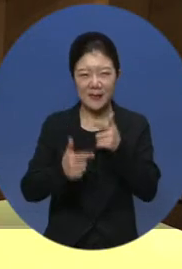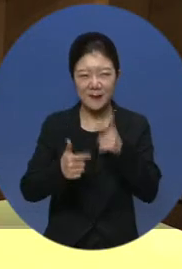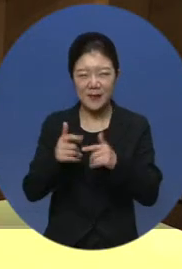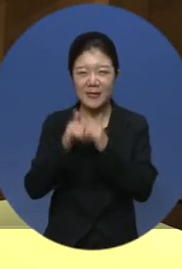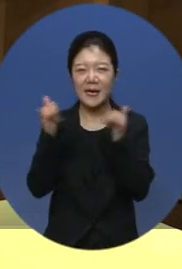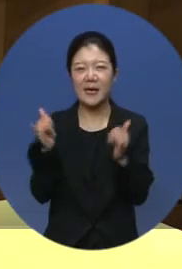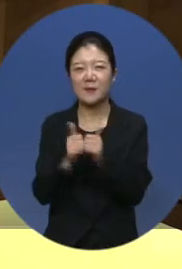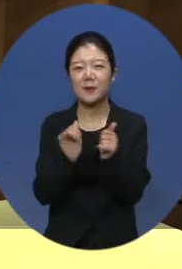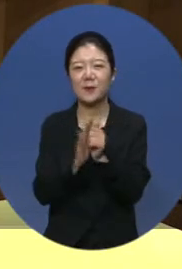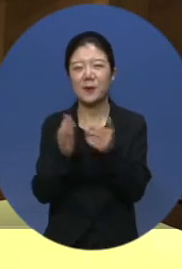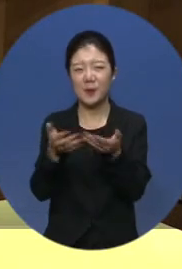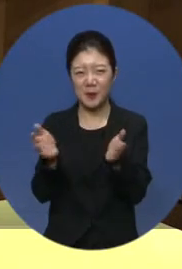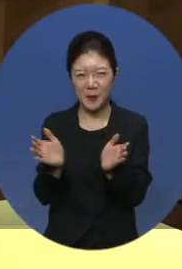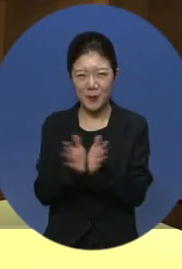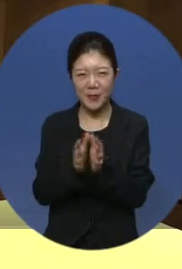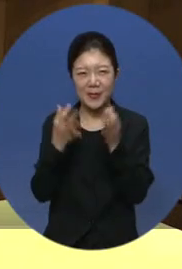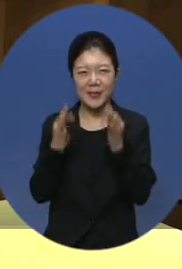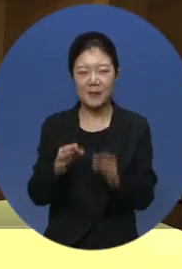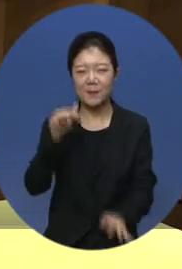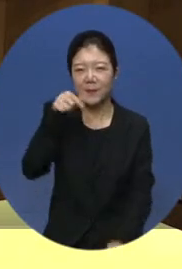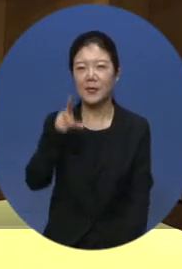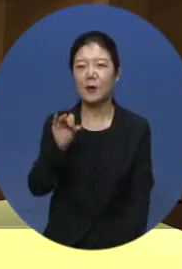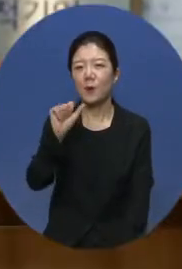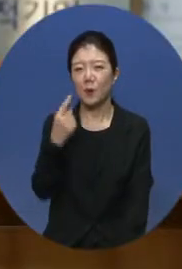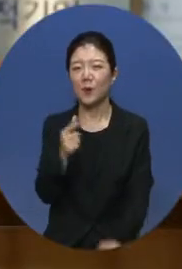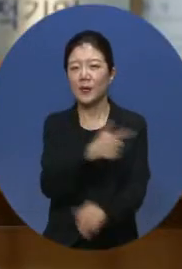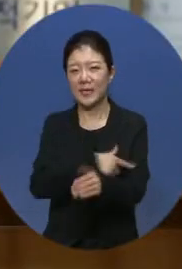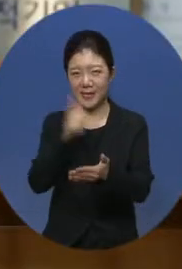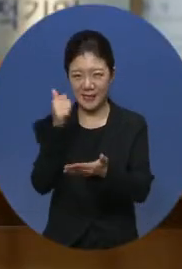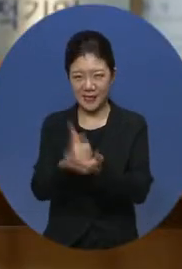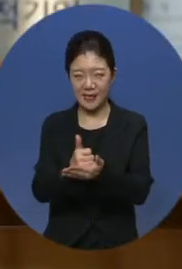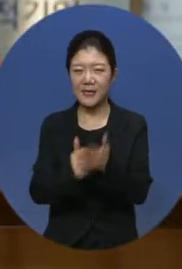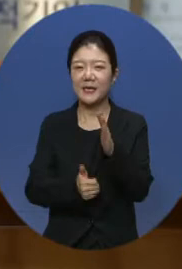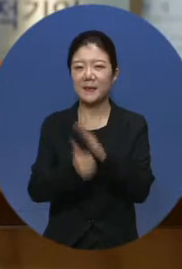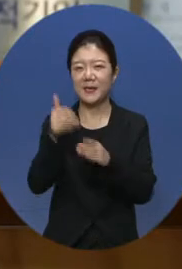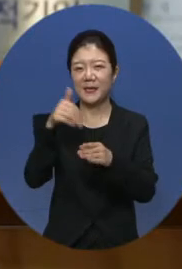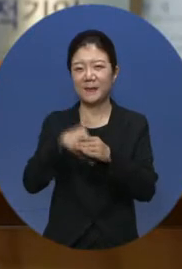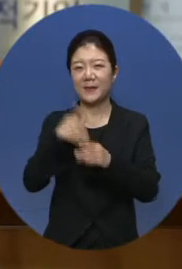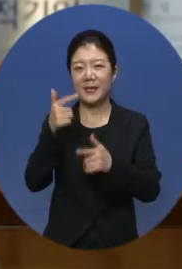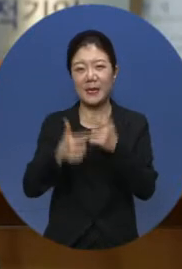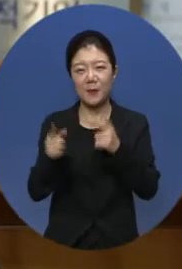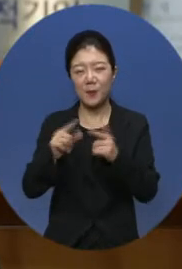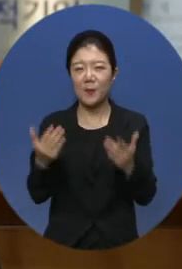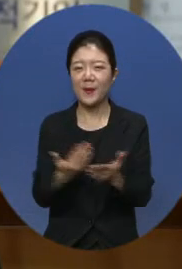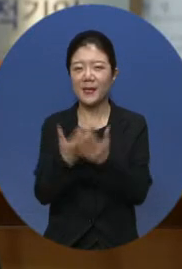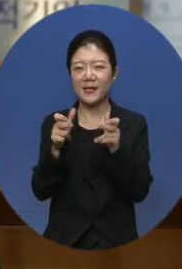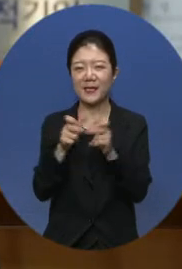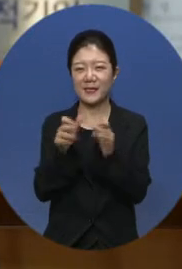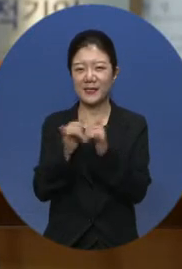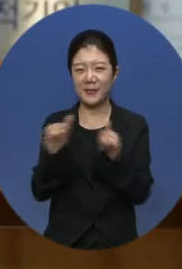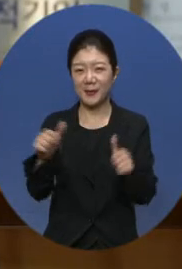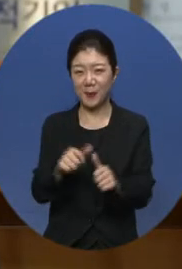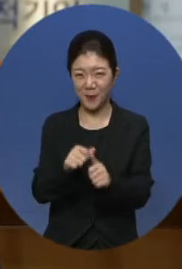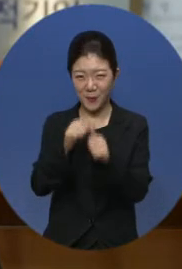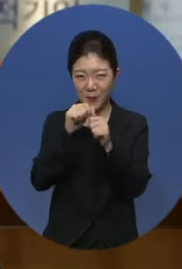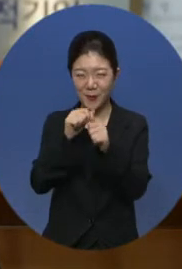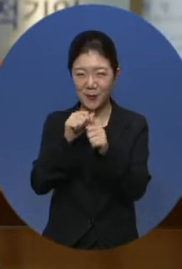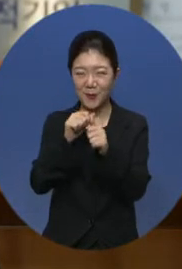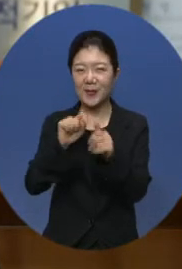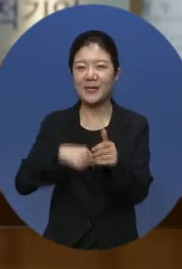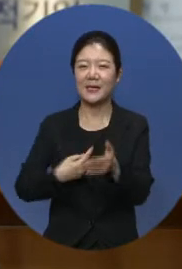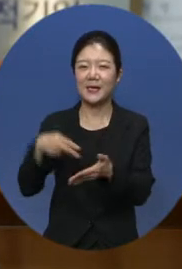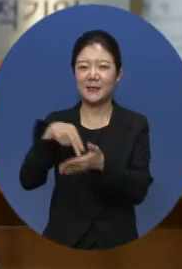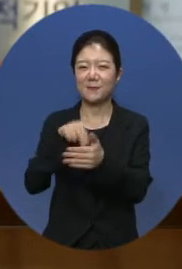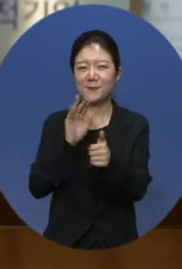사회적 협동조합의 김경호 이사장이라고 합니다. 저희 희망을 심는 나무는 발달장애인들의 고용과